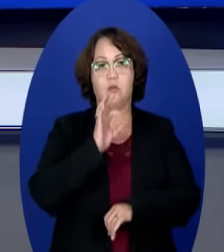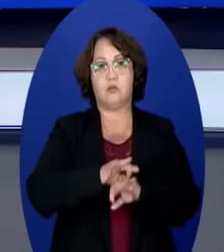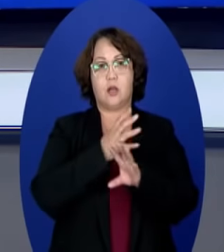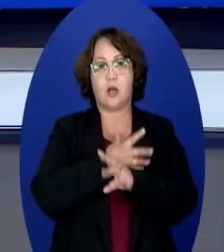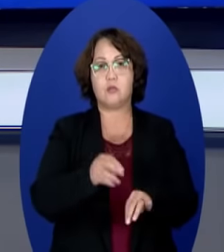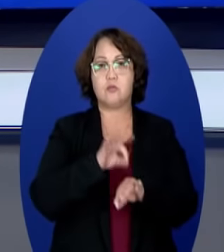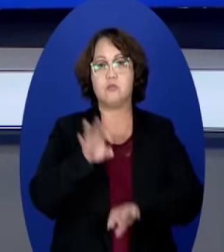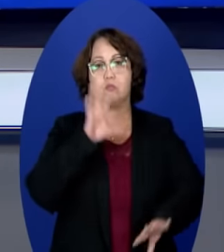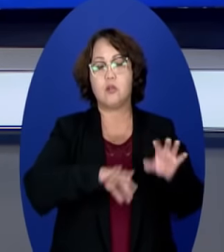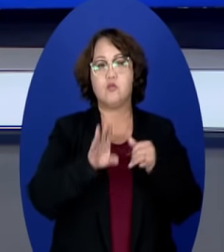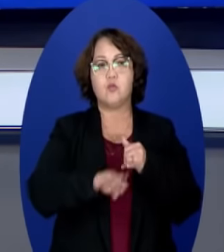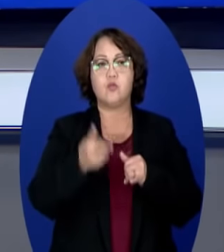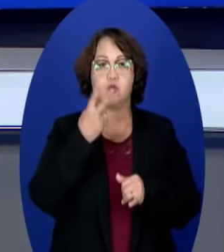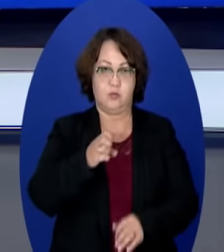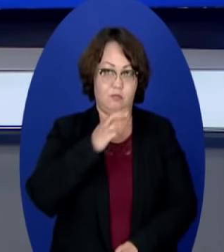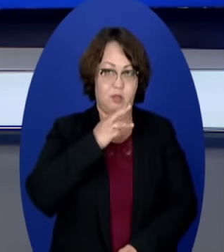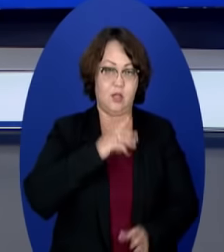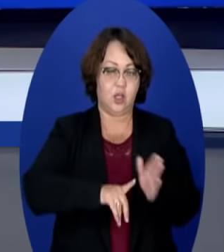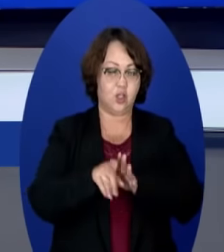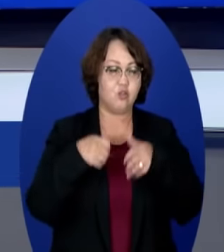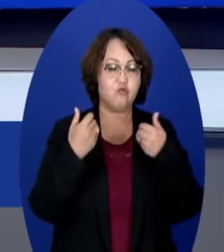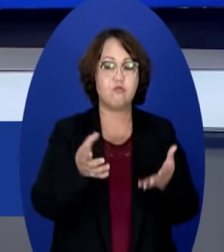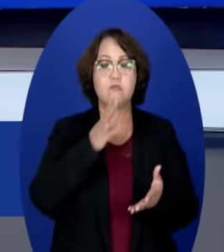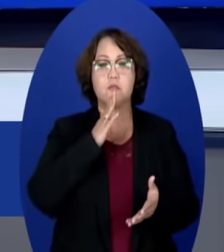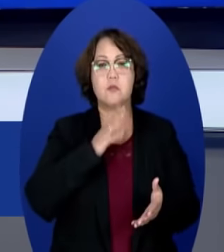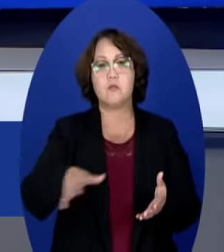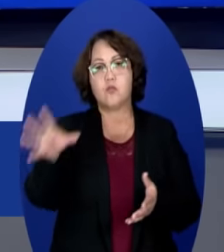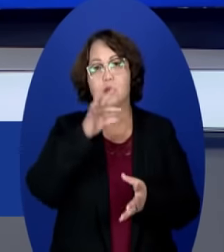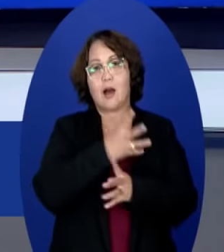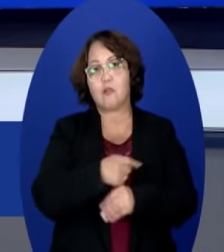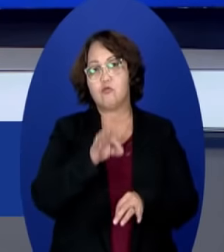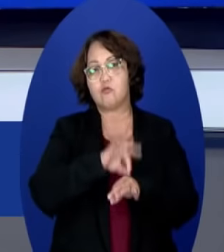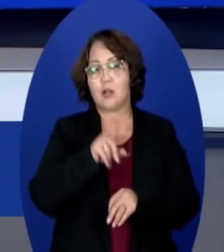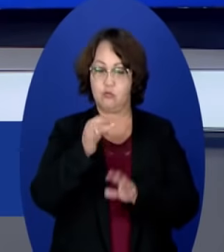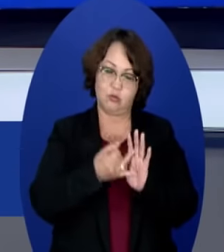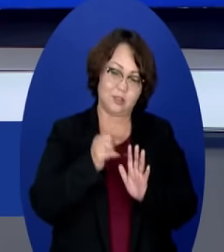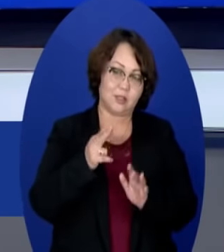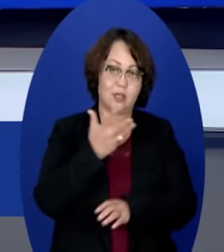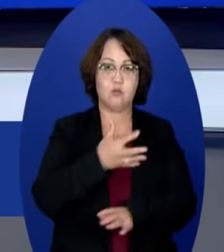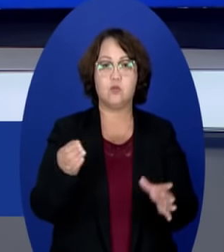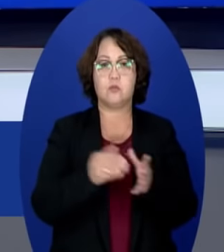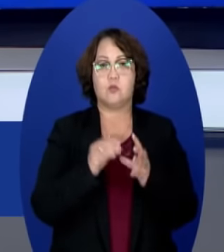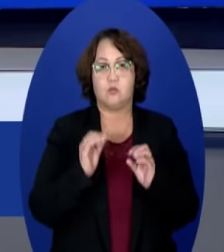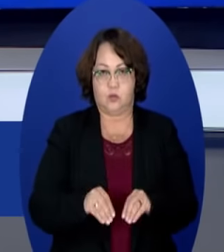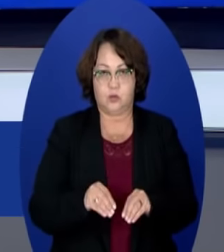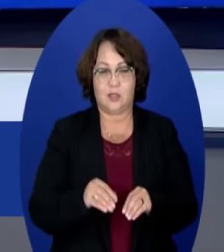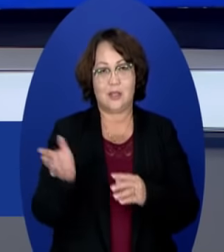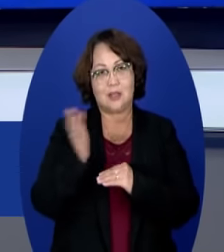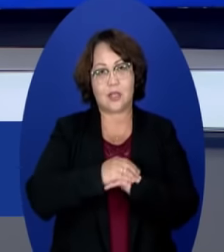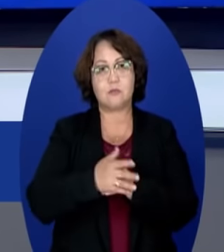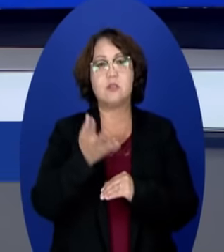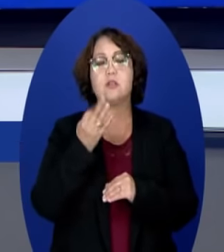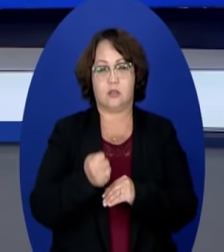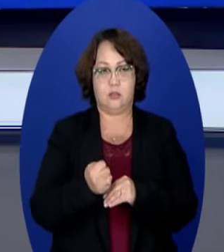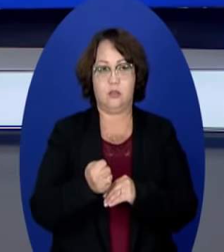нөхцөл байдлын талаарх сүүлийн мэдээллийг эхлээд хүрэхэд нийт одоо халдварын тоо 17 сая 500 орчим мянгад хүрээд байна. За, нас баралтын тухайд